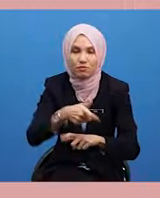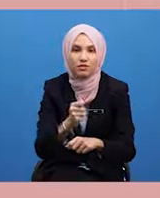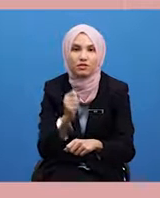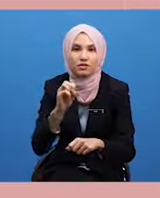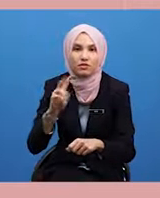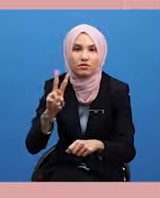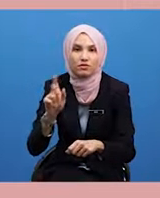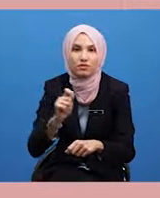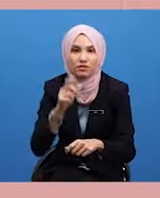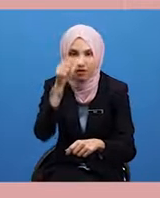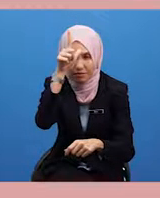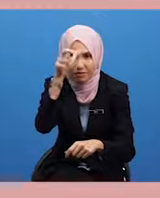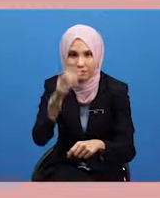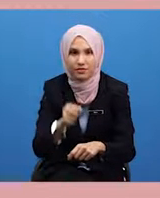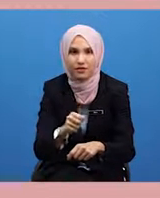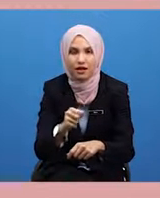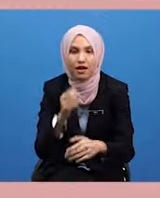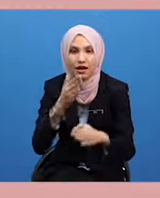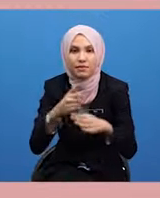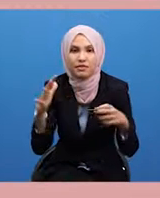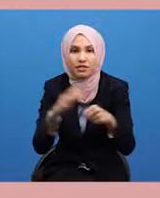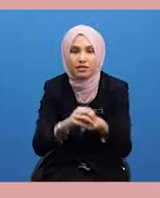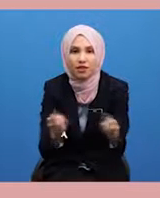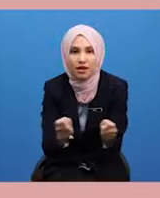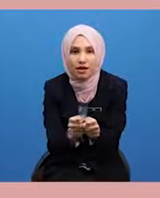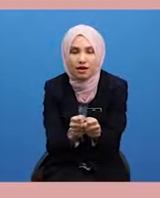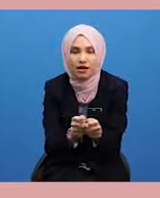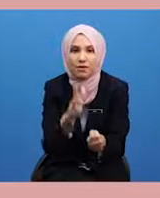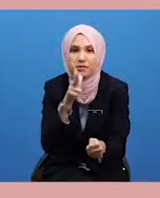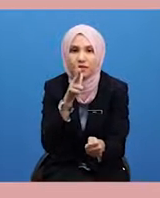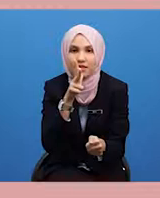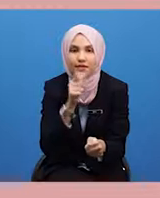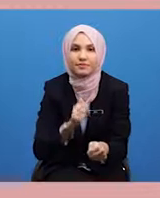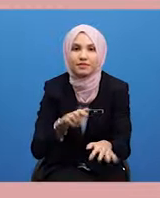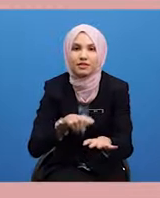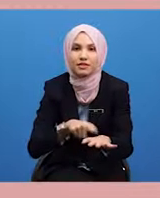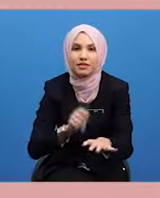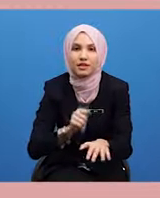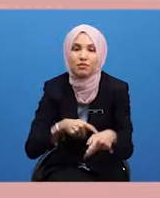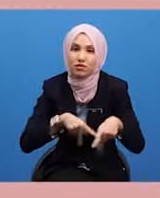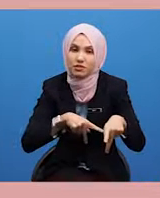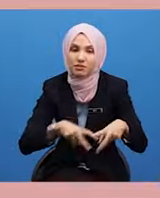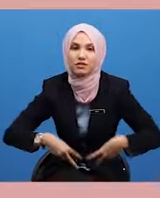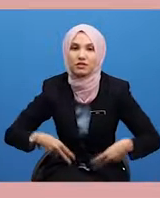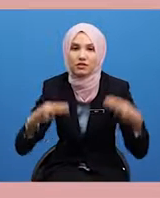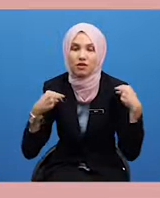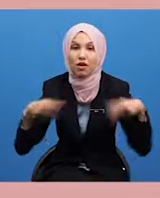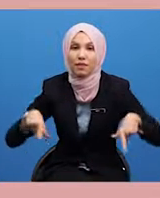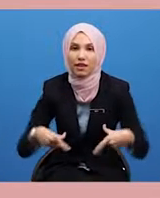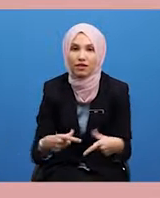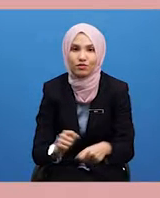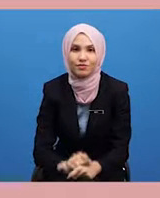ovul, gamet jantan akan bercantum dengan gamet betina. Di sinilah proses persenyawaan telah